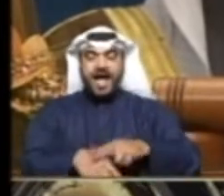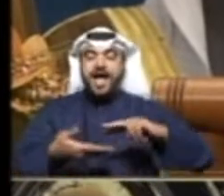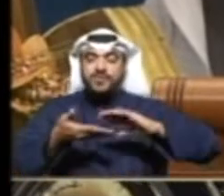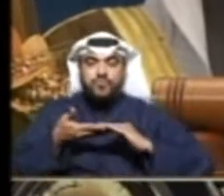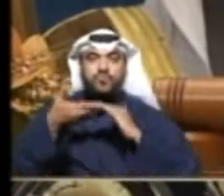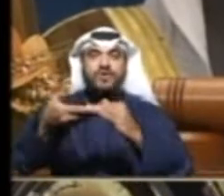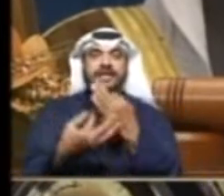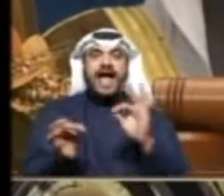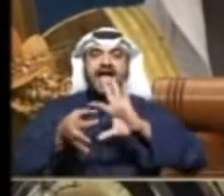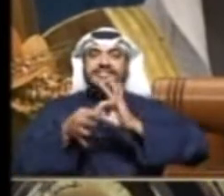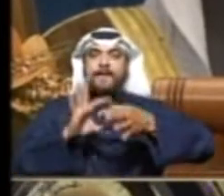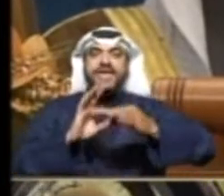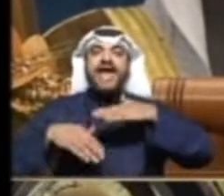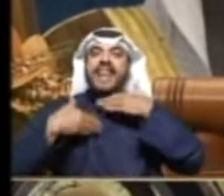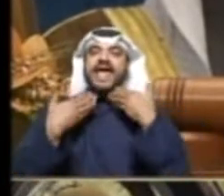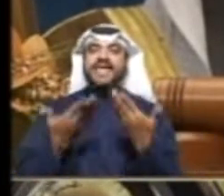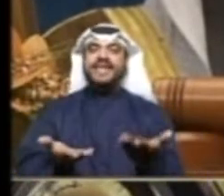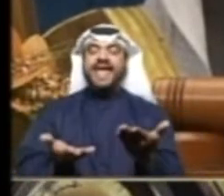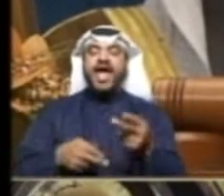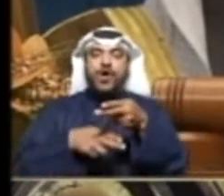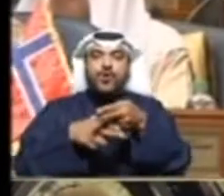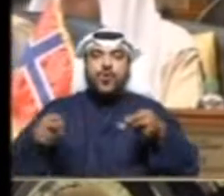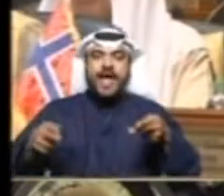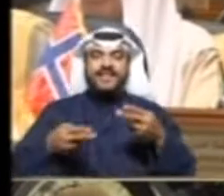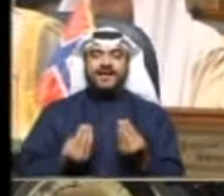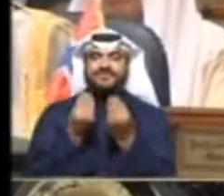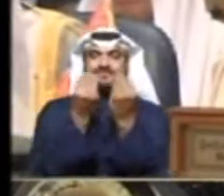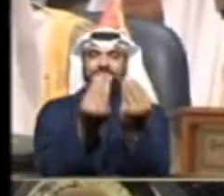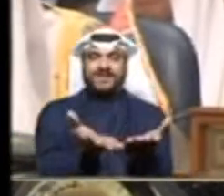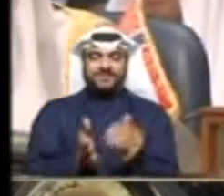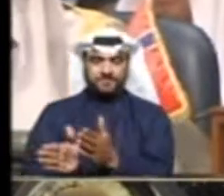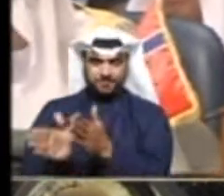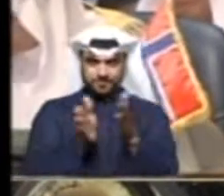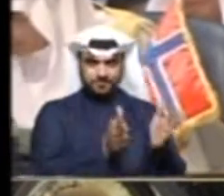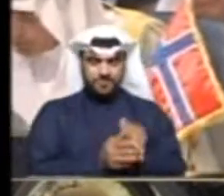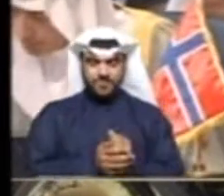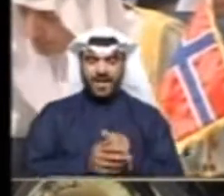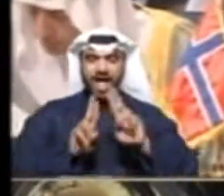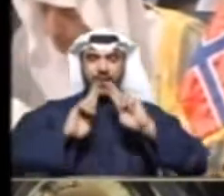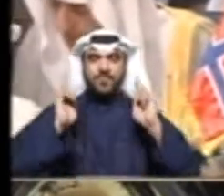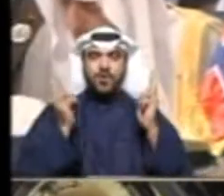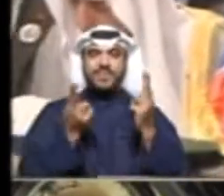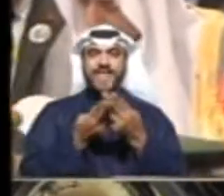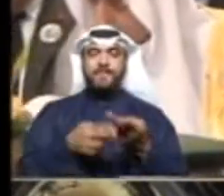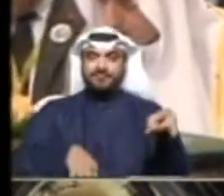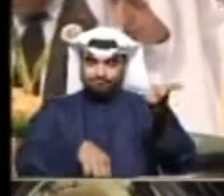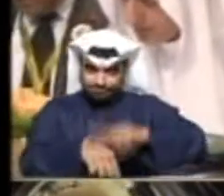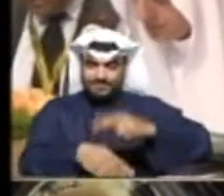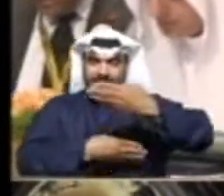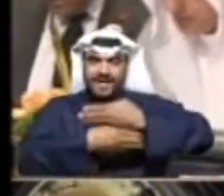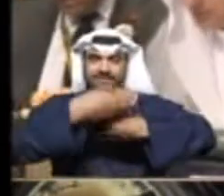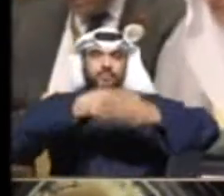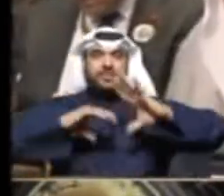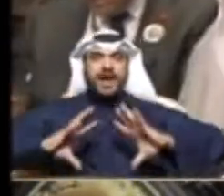مساهمة الجمعيات الخيرية الكويتية. مؤتمر إعادة إعمار العراق إيمان دولة